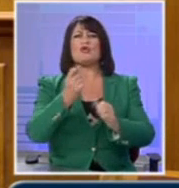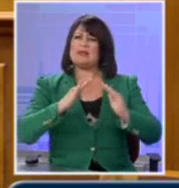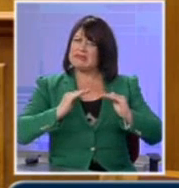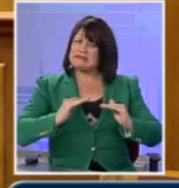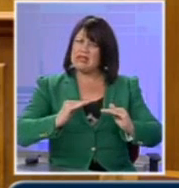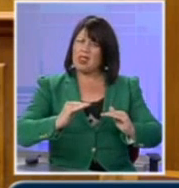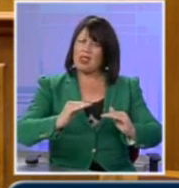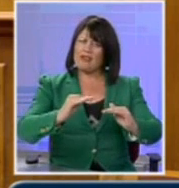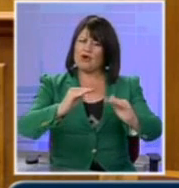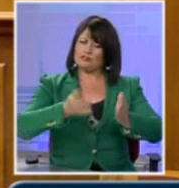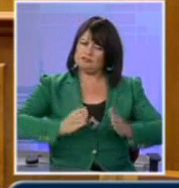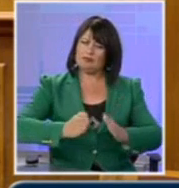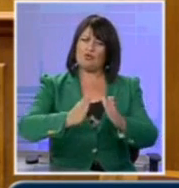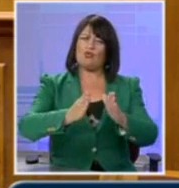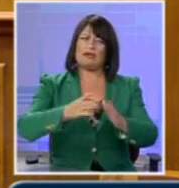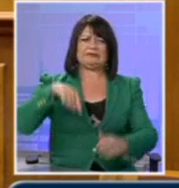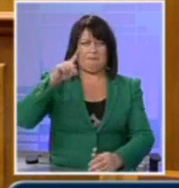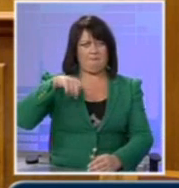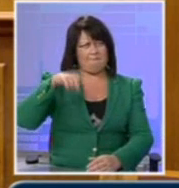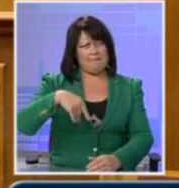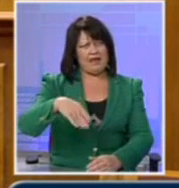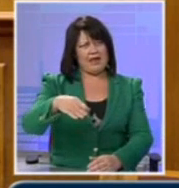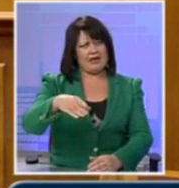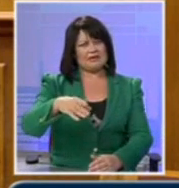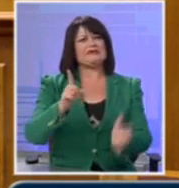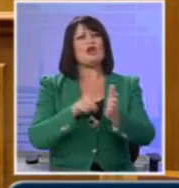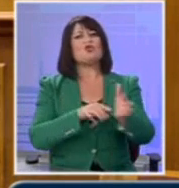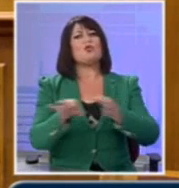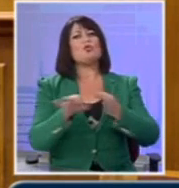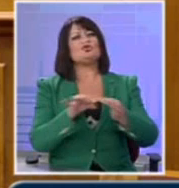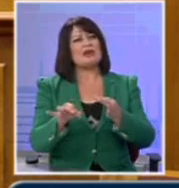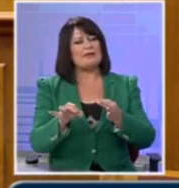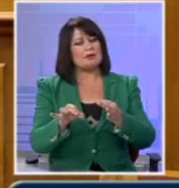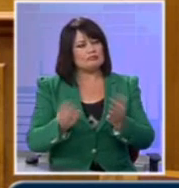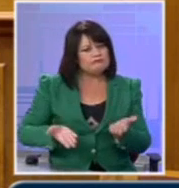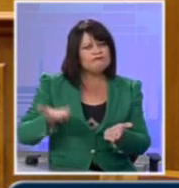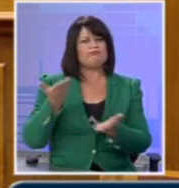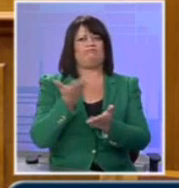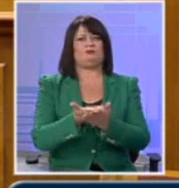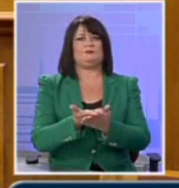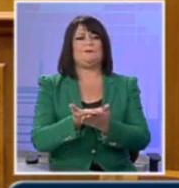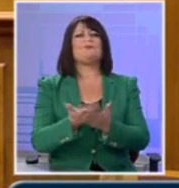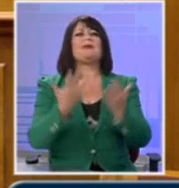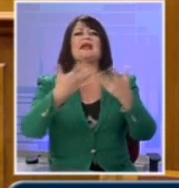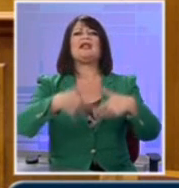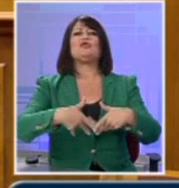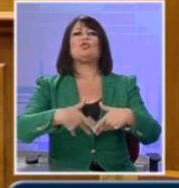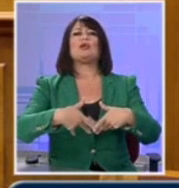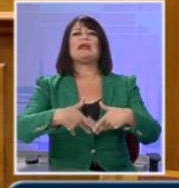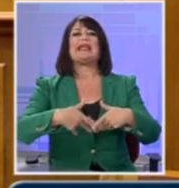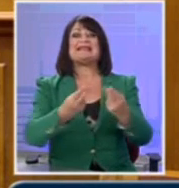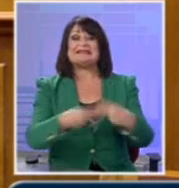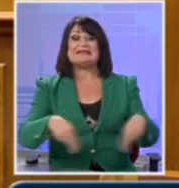παραπέρα. Τις επόμενες ημέρες θα νομοθετηθεί, μάλλον θα ενεργοποιηθεί η λειτουργία του Δημοσιονομικού